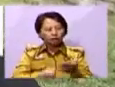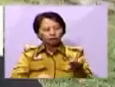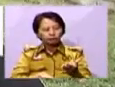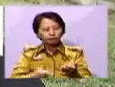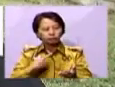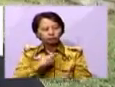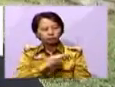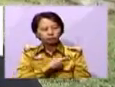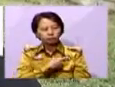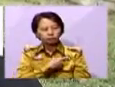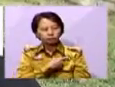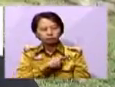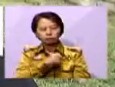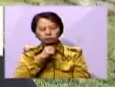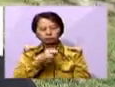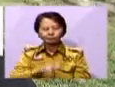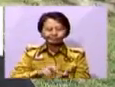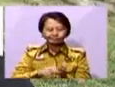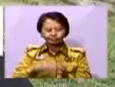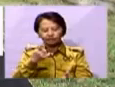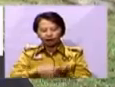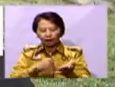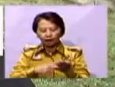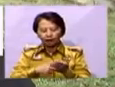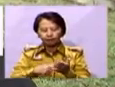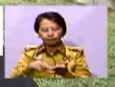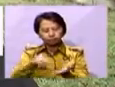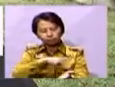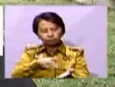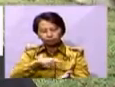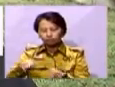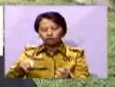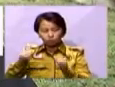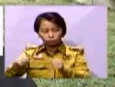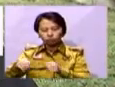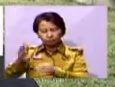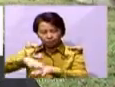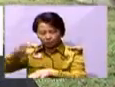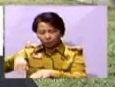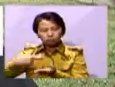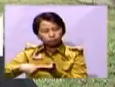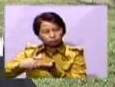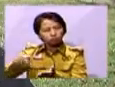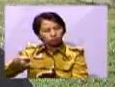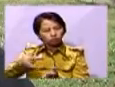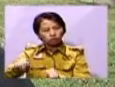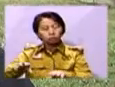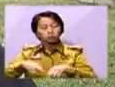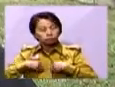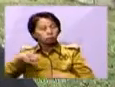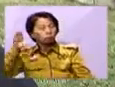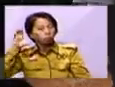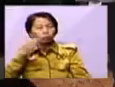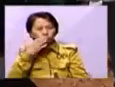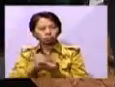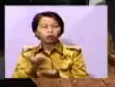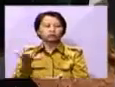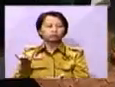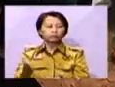kita tafsirkan mengenai sesebuah persembahan itu, dan dia menerima dengan sebaik mungkin.